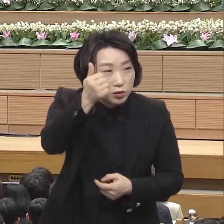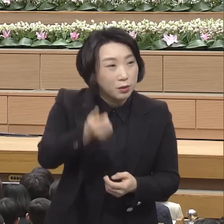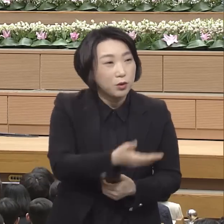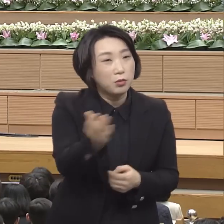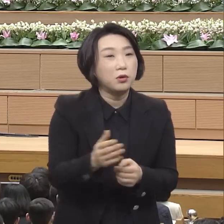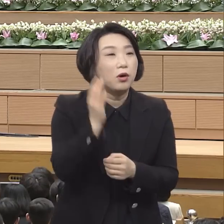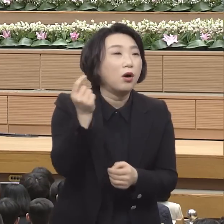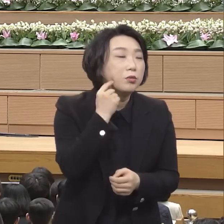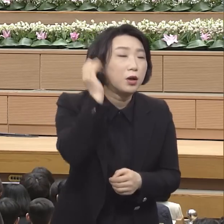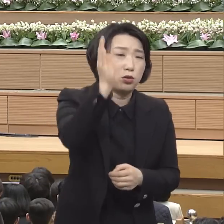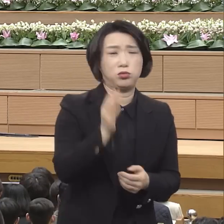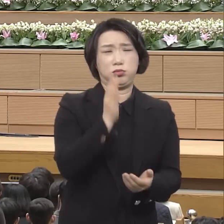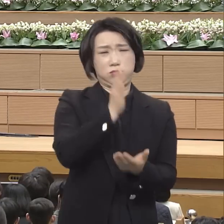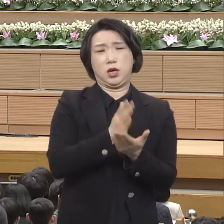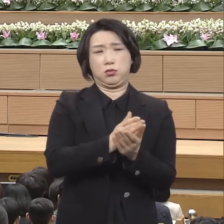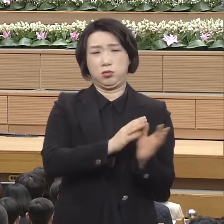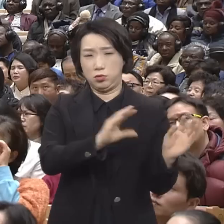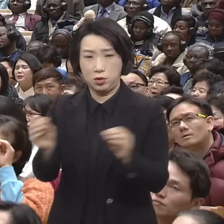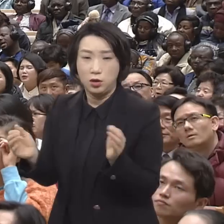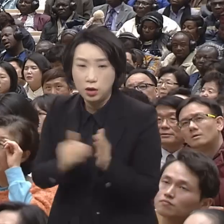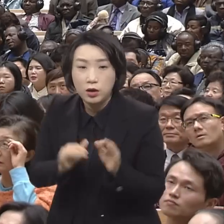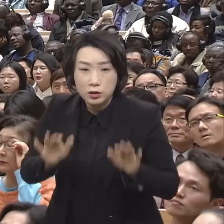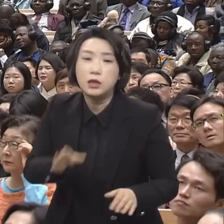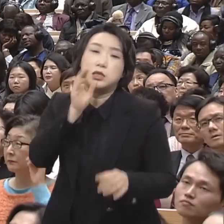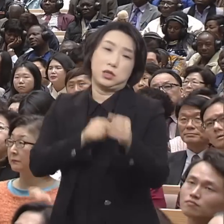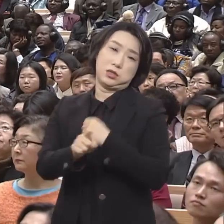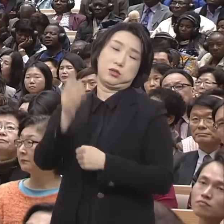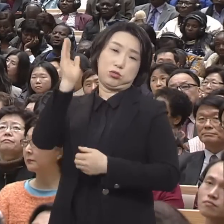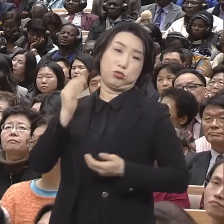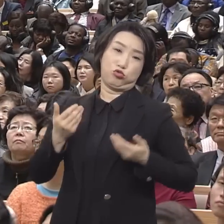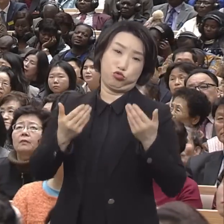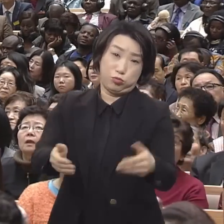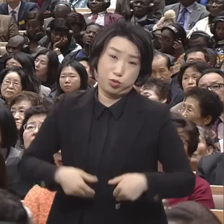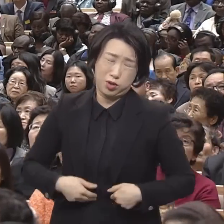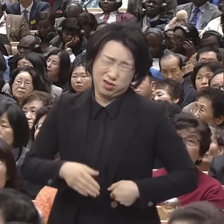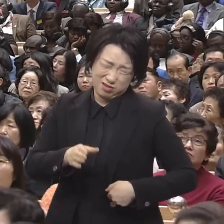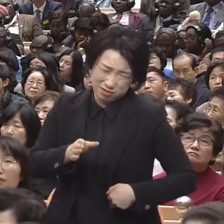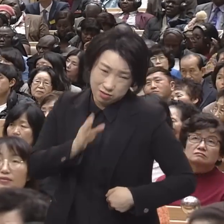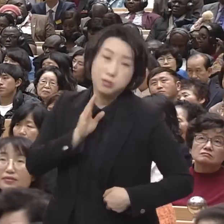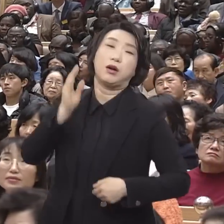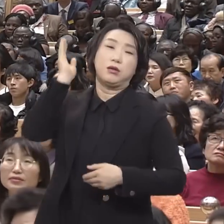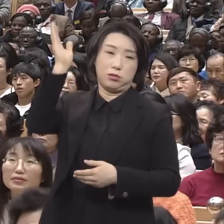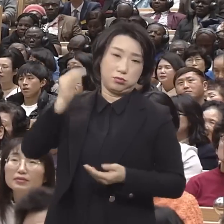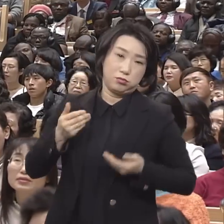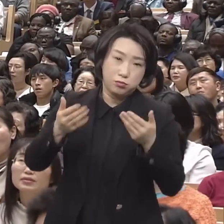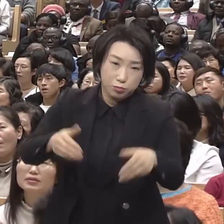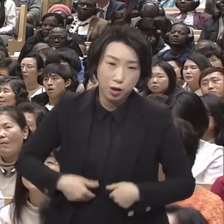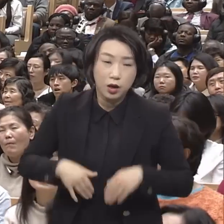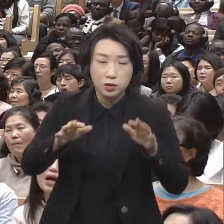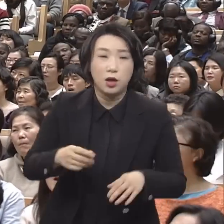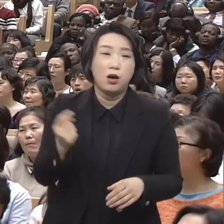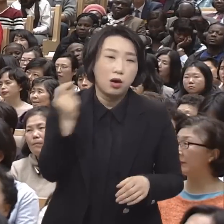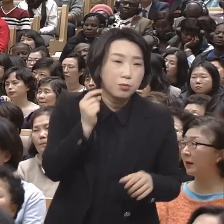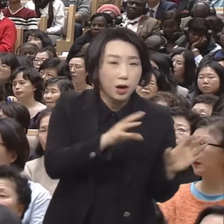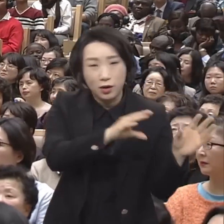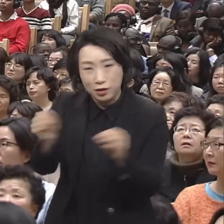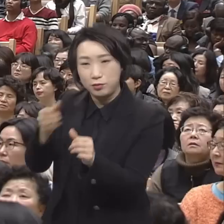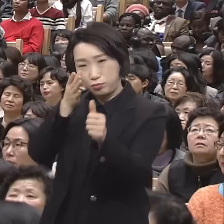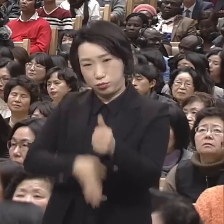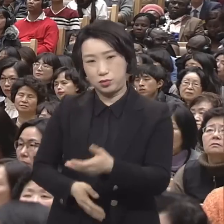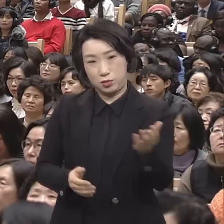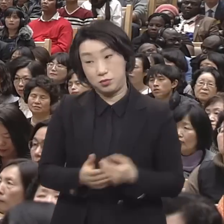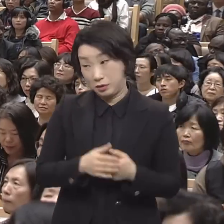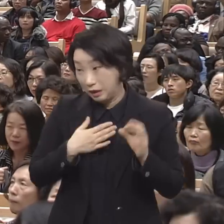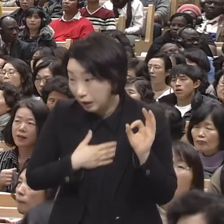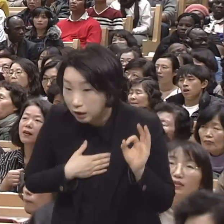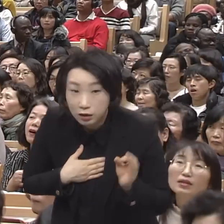아니라 진리를 말한다 이 말이요. 참을 말한다 이 말이요. 이제 거짓말 그만하라 그 말이요.